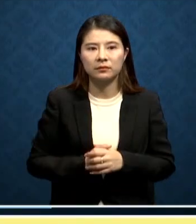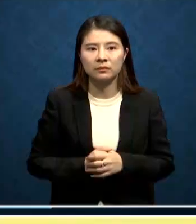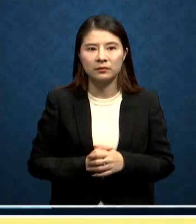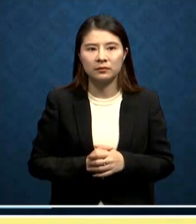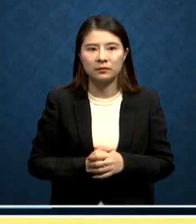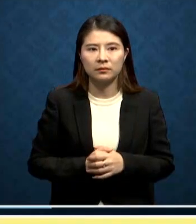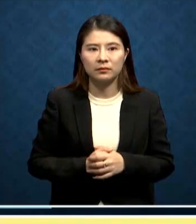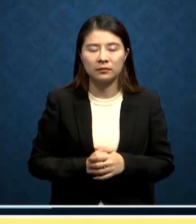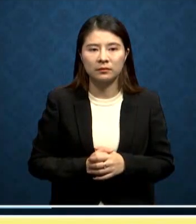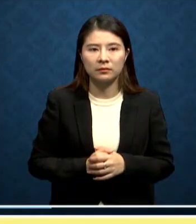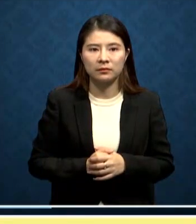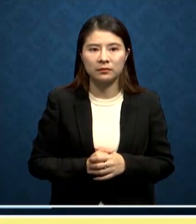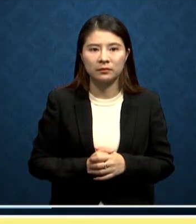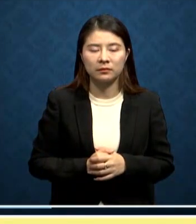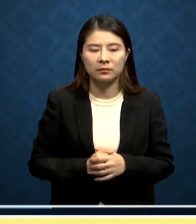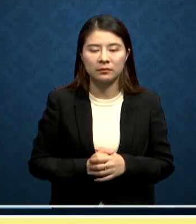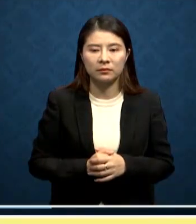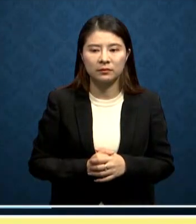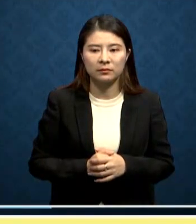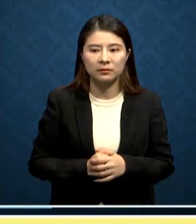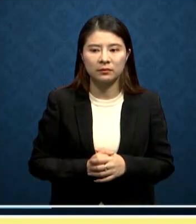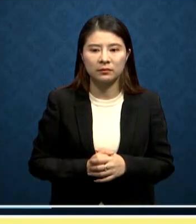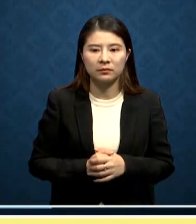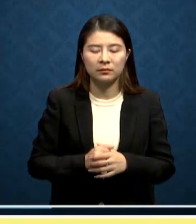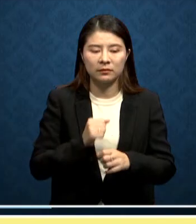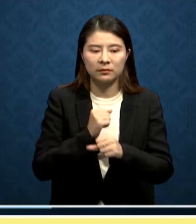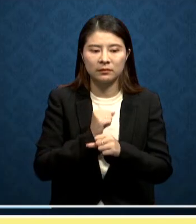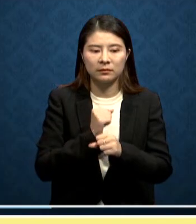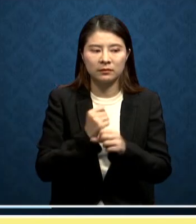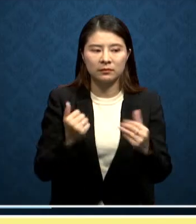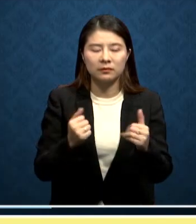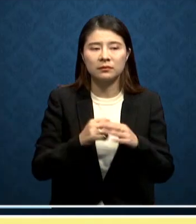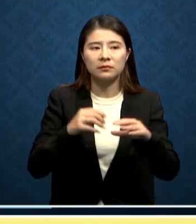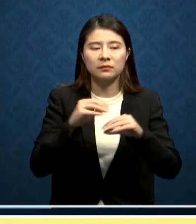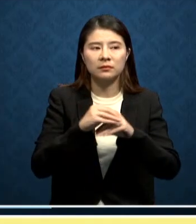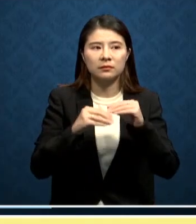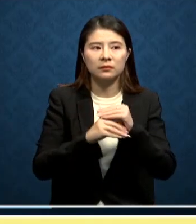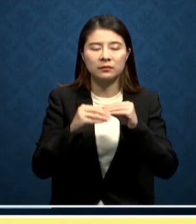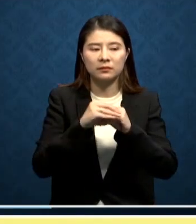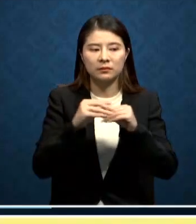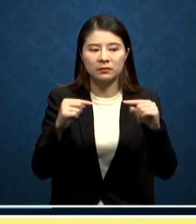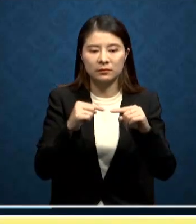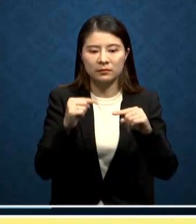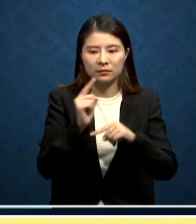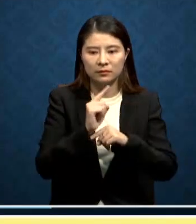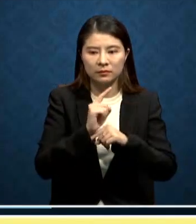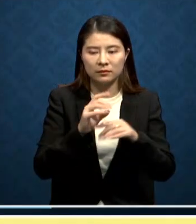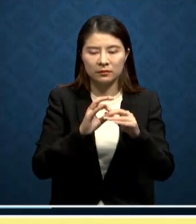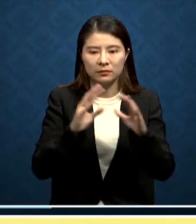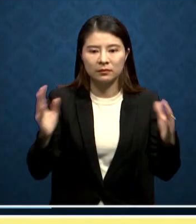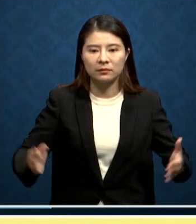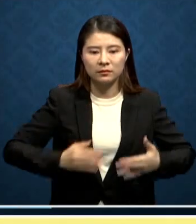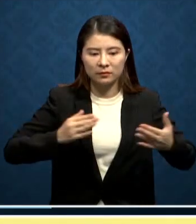ลักษณะว่าเป็นเป็นฮาร์ดแวร์นะนะคือคือขณะนี้เไปดูโครงการของท่านเนี่ยมันเป็นเอ่อการกระตุ้น